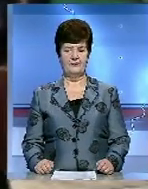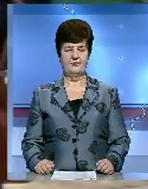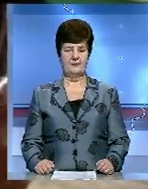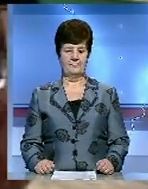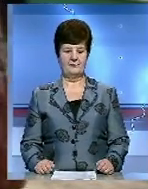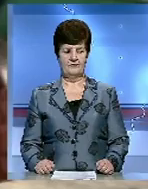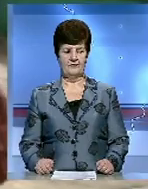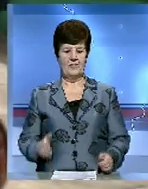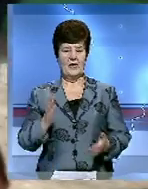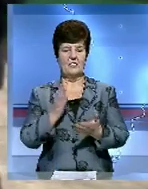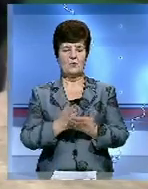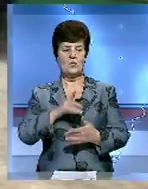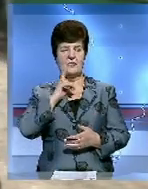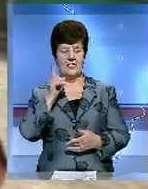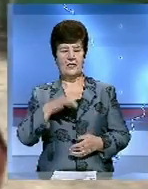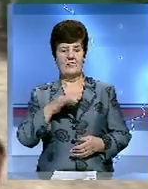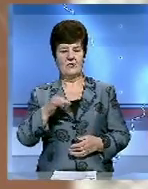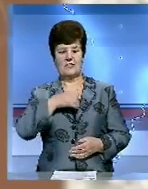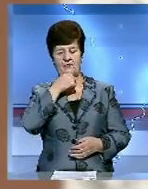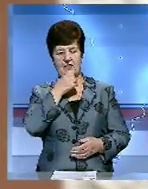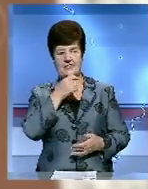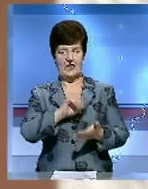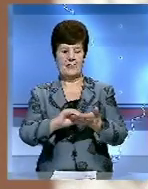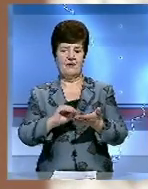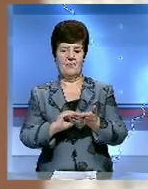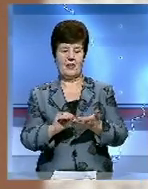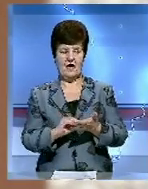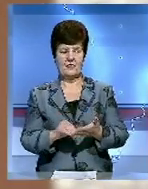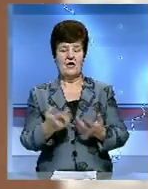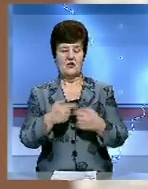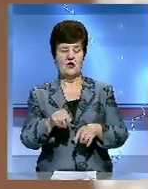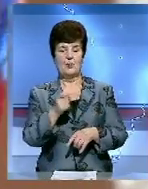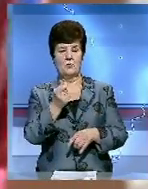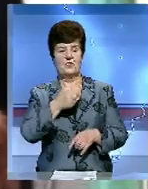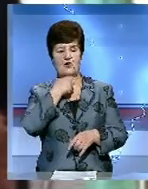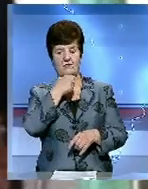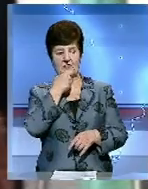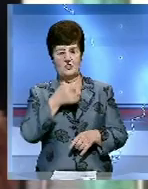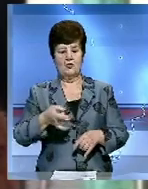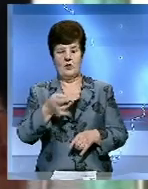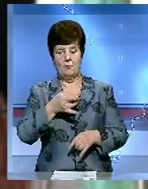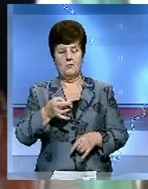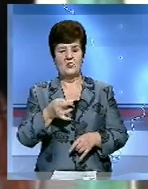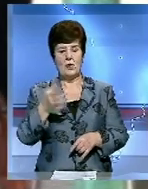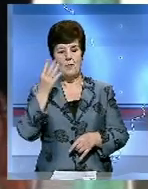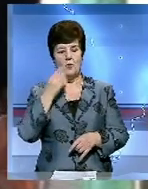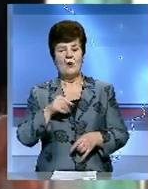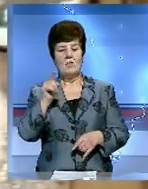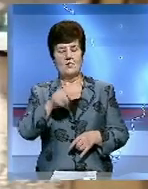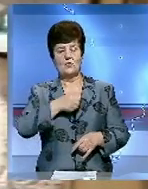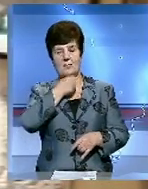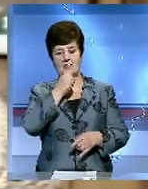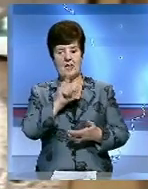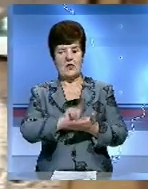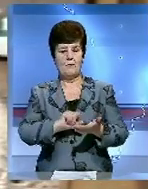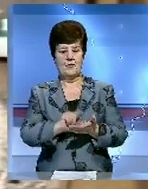Sunt tineri, indiferent de vârsta indicată în buletin. Așa cel puțin cred unii vârstnici din Republica Moldova, care odată ajungi la vârsta de pensionare, sunt